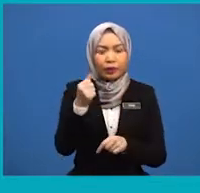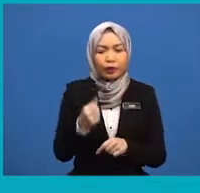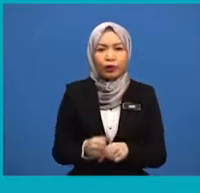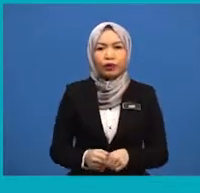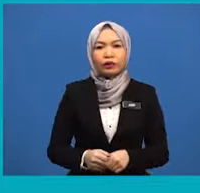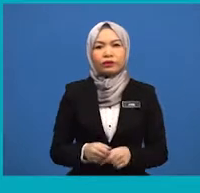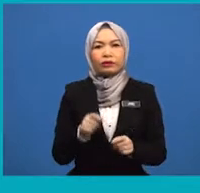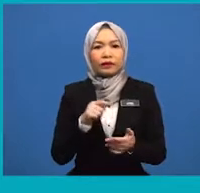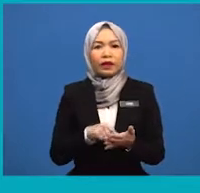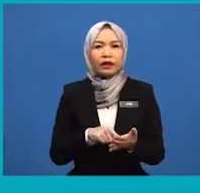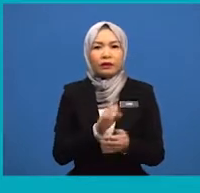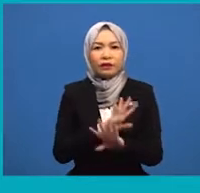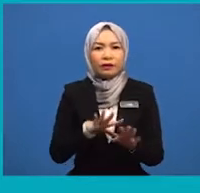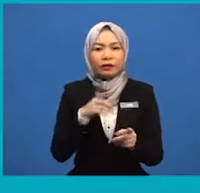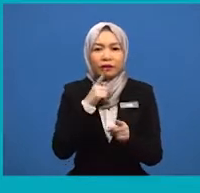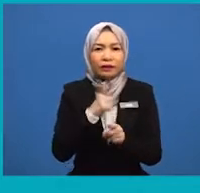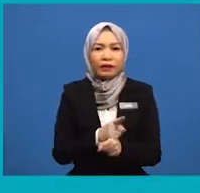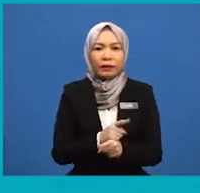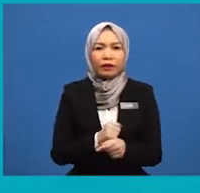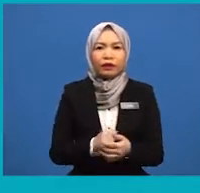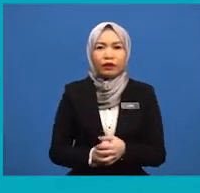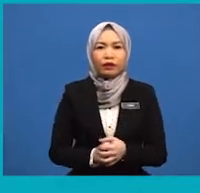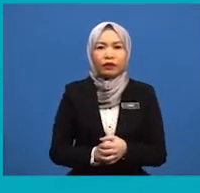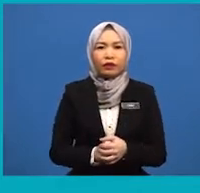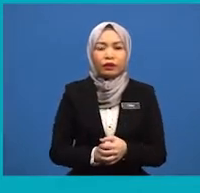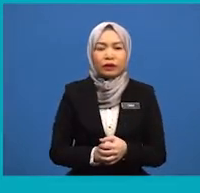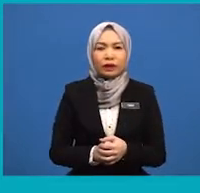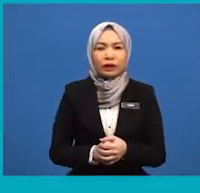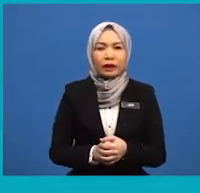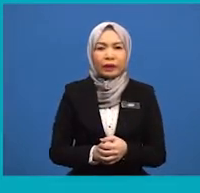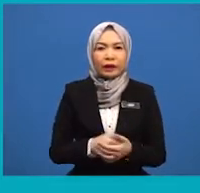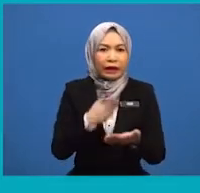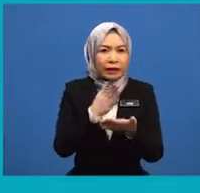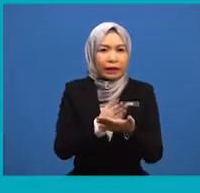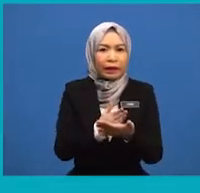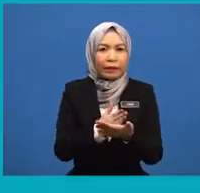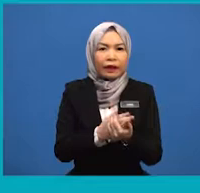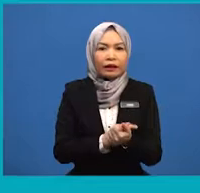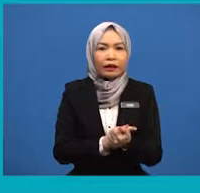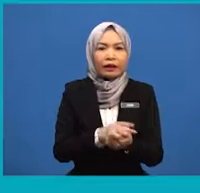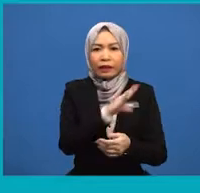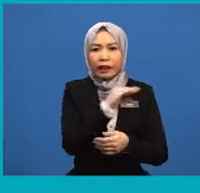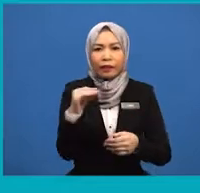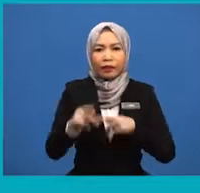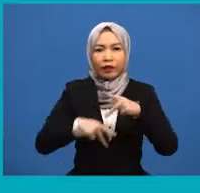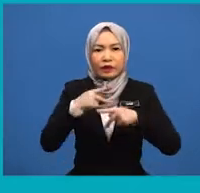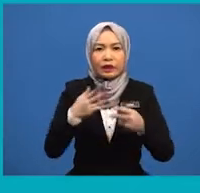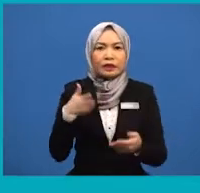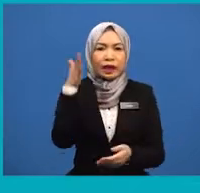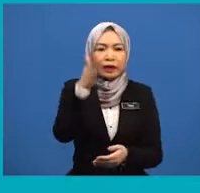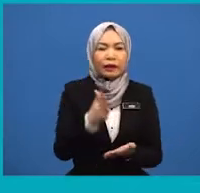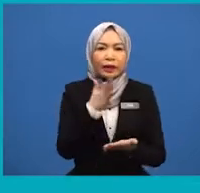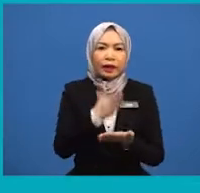benar. Maka, tamat selagi dan proses akan berhenti. Setelah